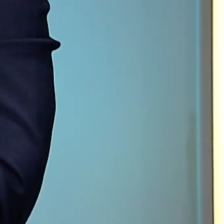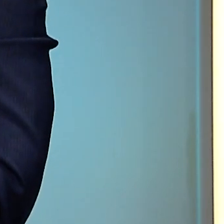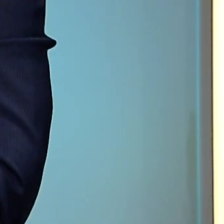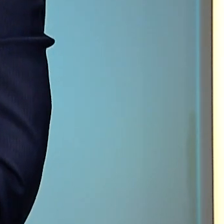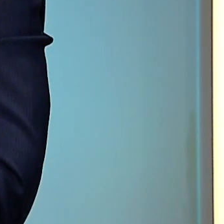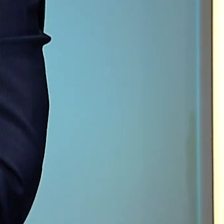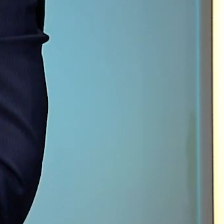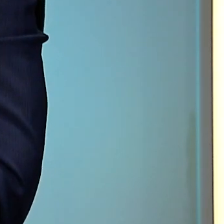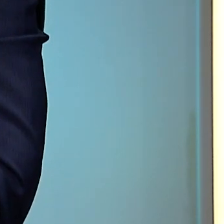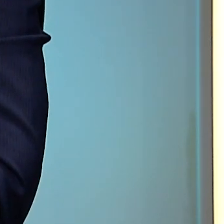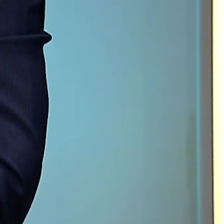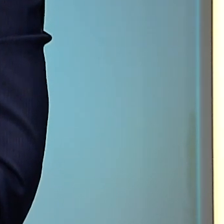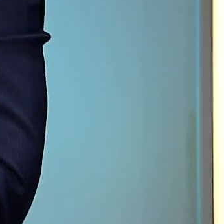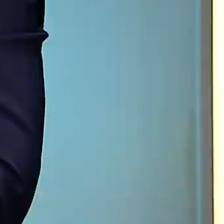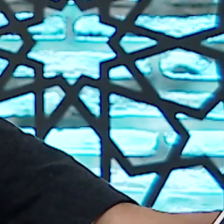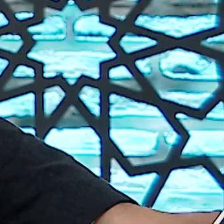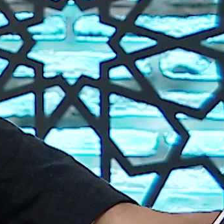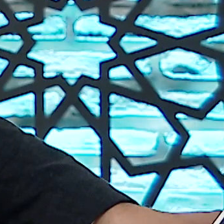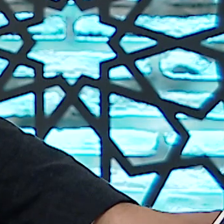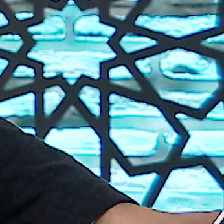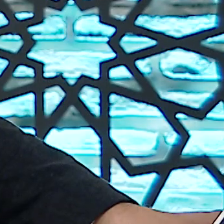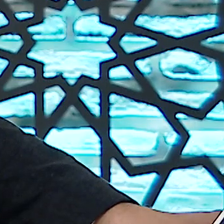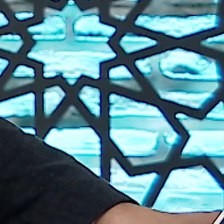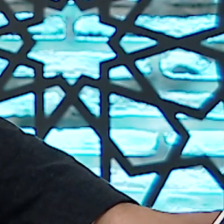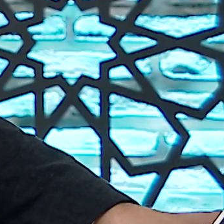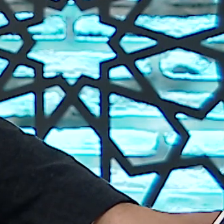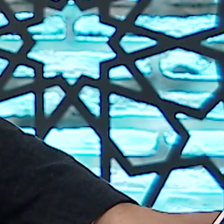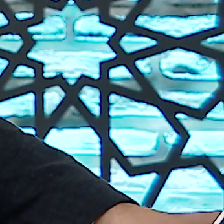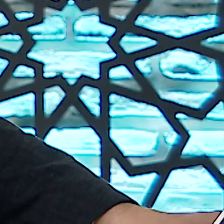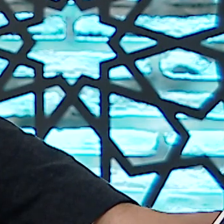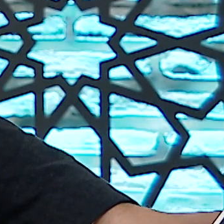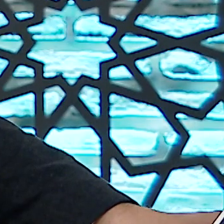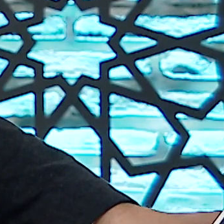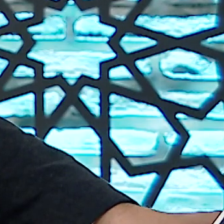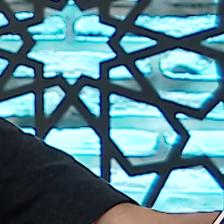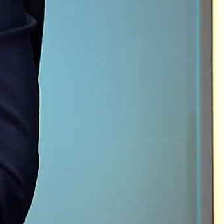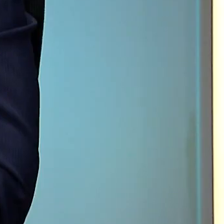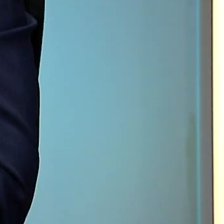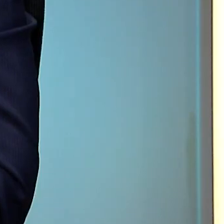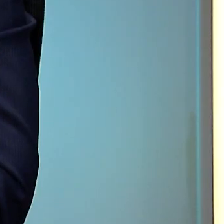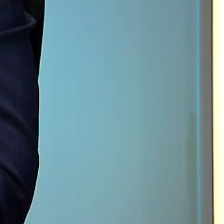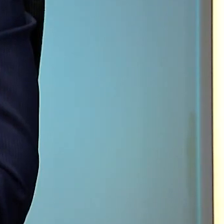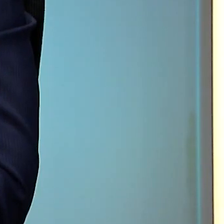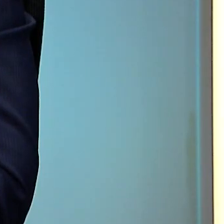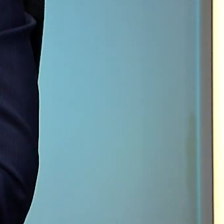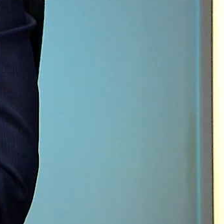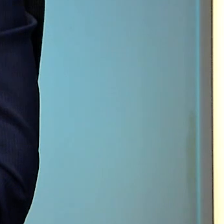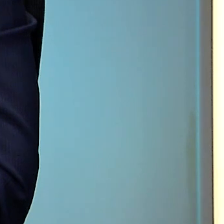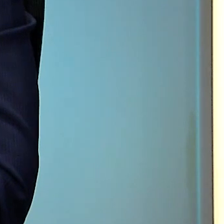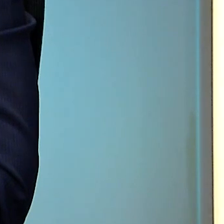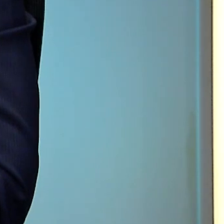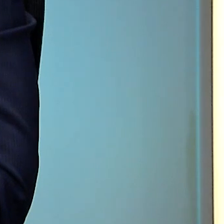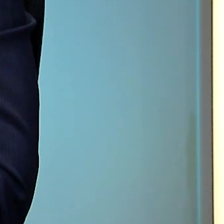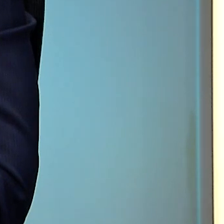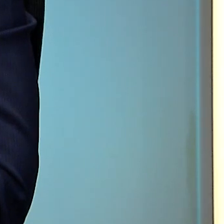gelen insanlar var yani. Bunlar, hiç gerek yok böyle şeye. Bunlar yani biraz Allah'tan korkmak lazım. Maalesef bizim ülkemizde